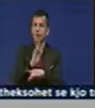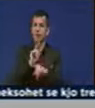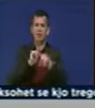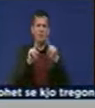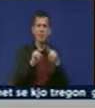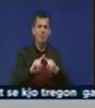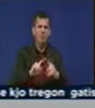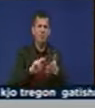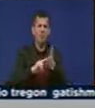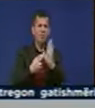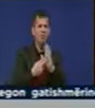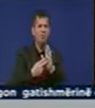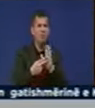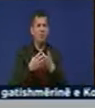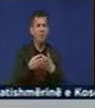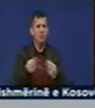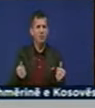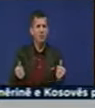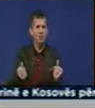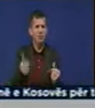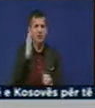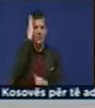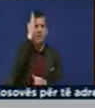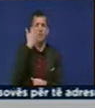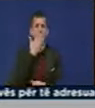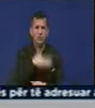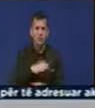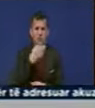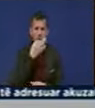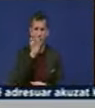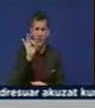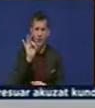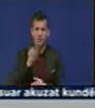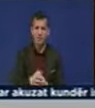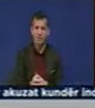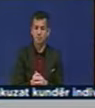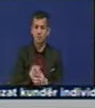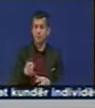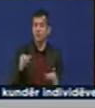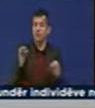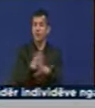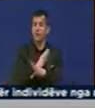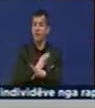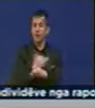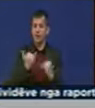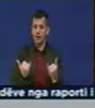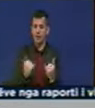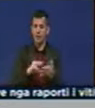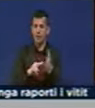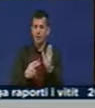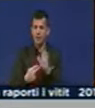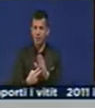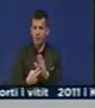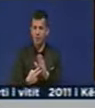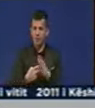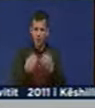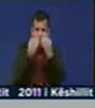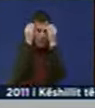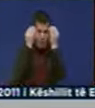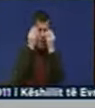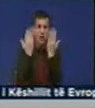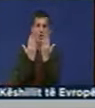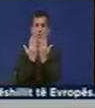më të ndryshmet dhe t'ia dalin me sukses. Është një fatmirësi që tani më problemi i vijimit të shkollimit të